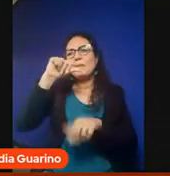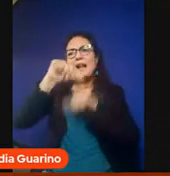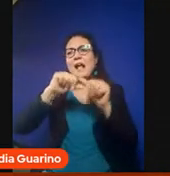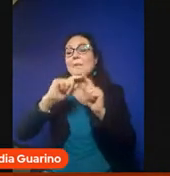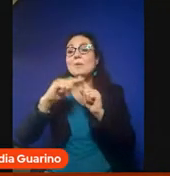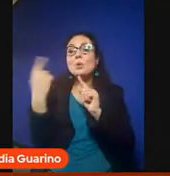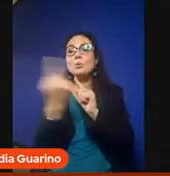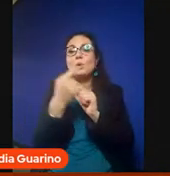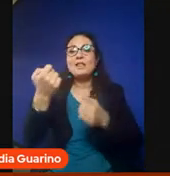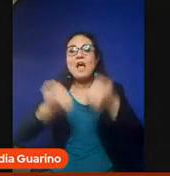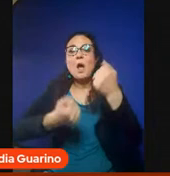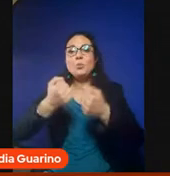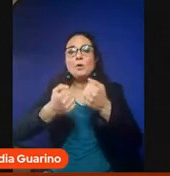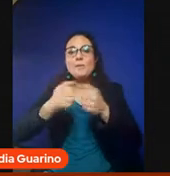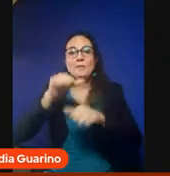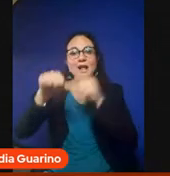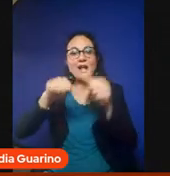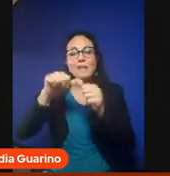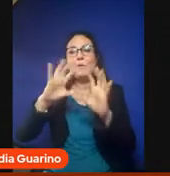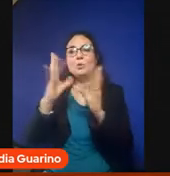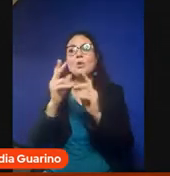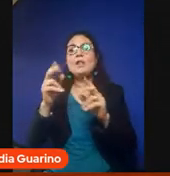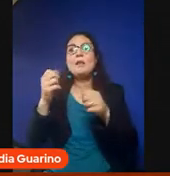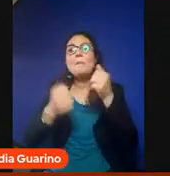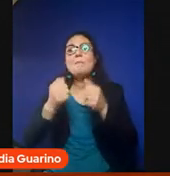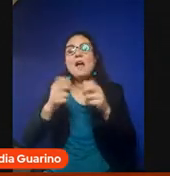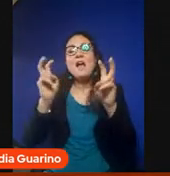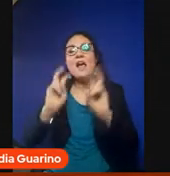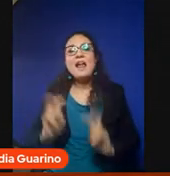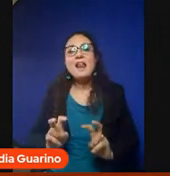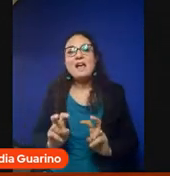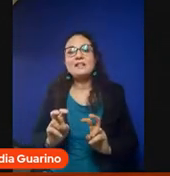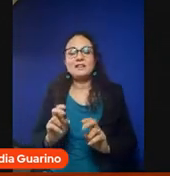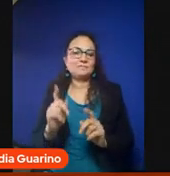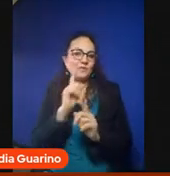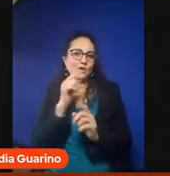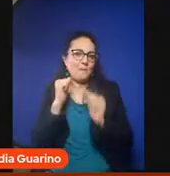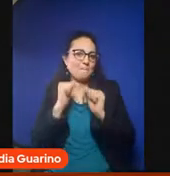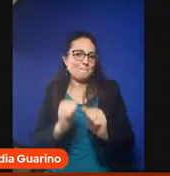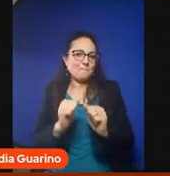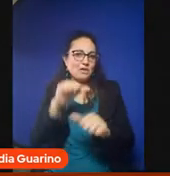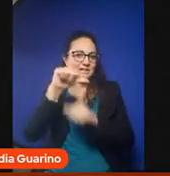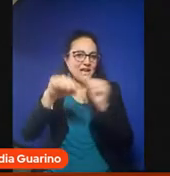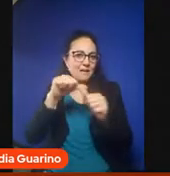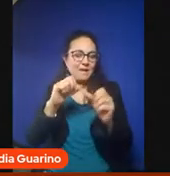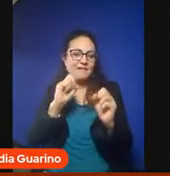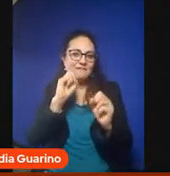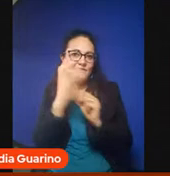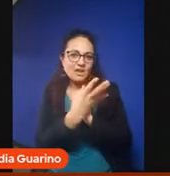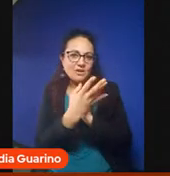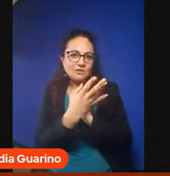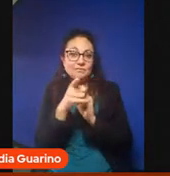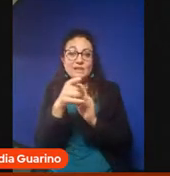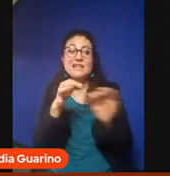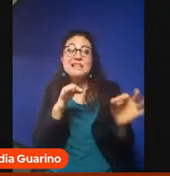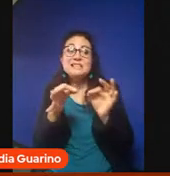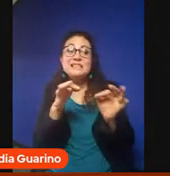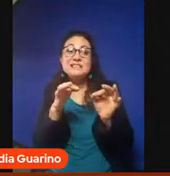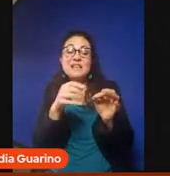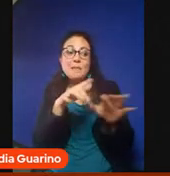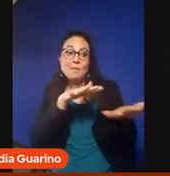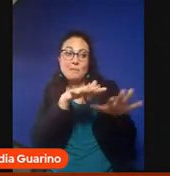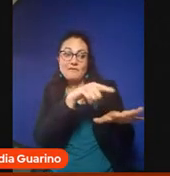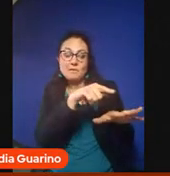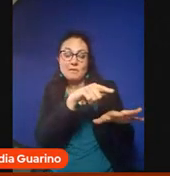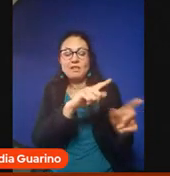mettiamo solo automobili elettriche e poi domani tornate a lavorare. Hai un sistema dinamico che deve passare a un altro sistema